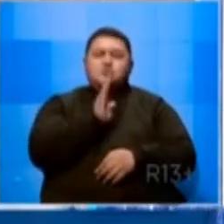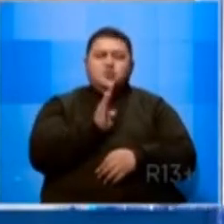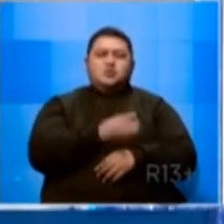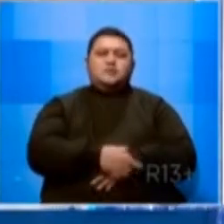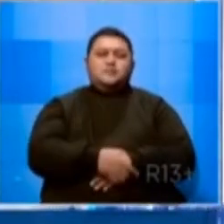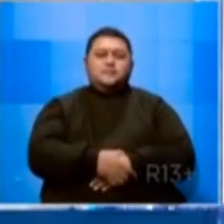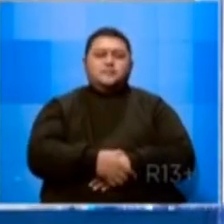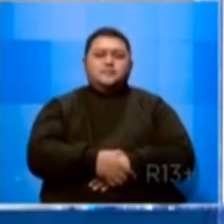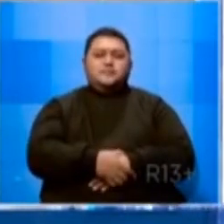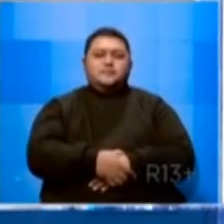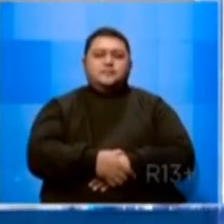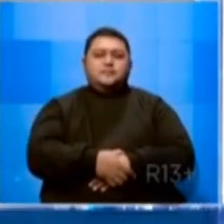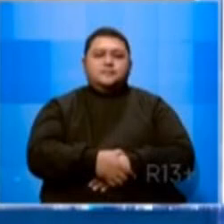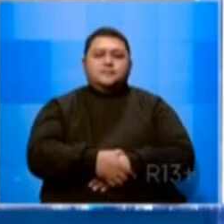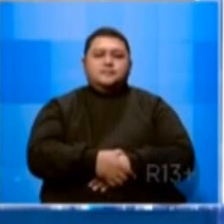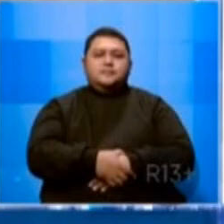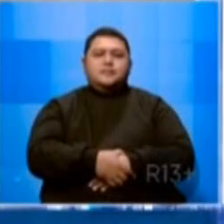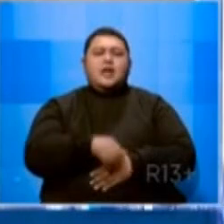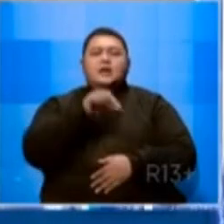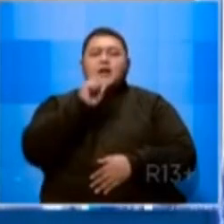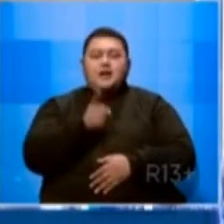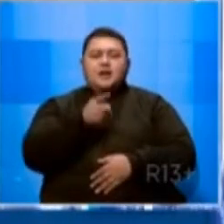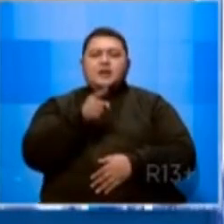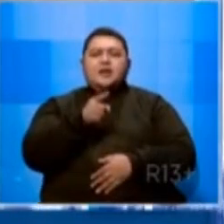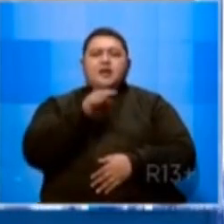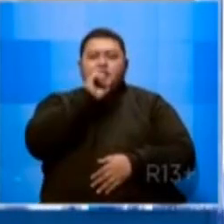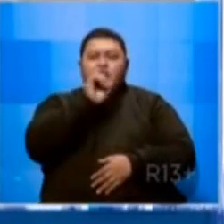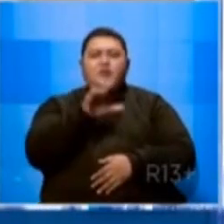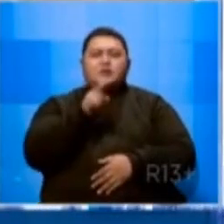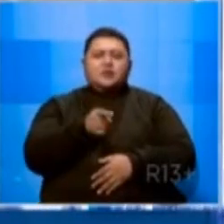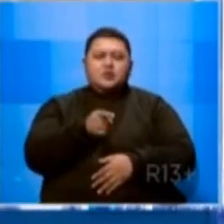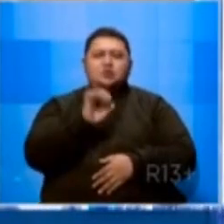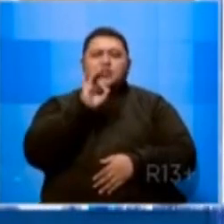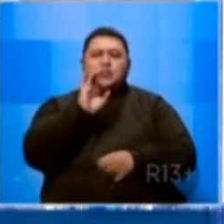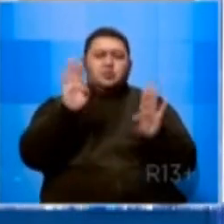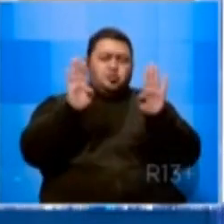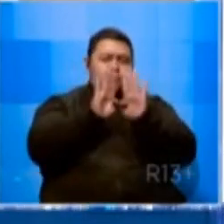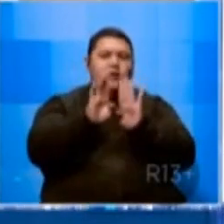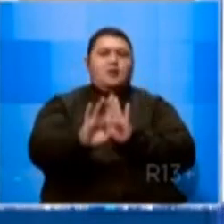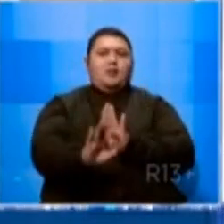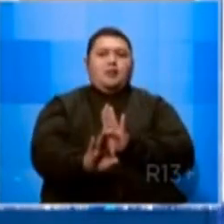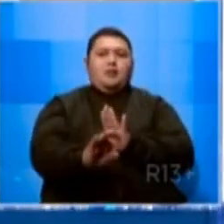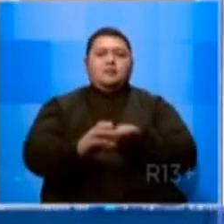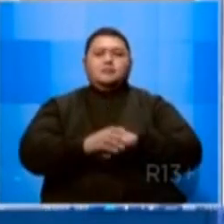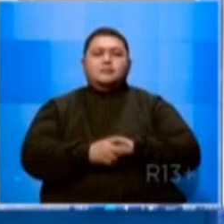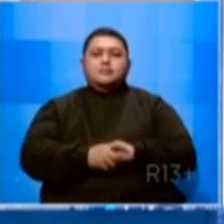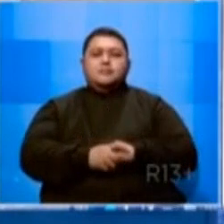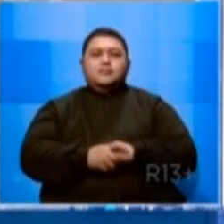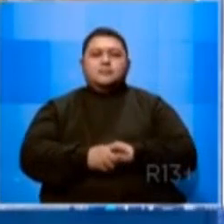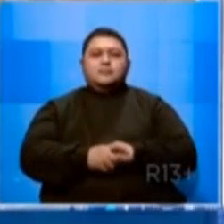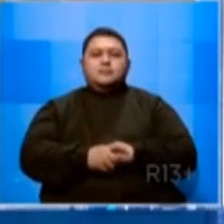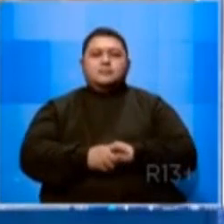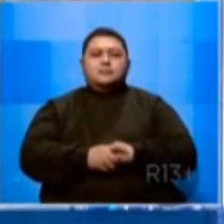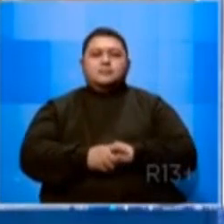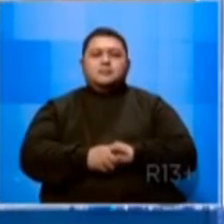sejujur-jujurnya ya dengan keterangan sebenar-benarnya tidak ditutupin dia apa adanya walaupun dalam